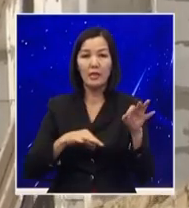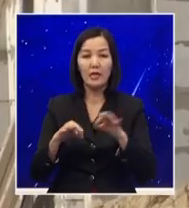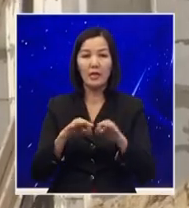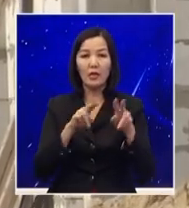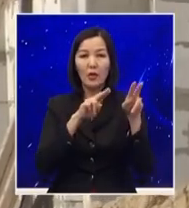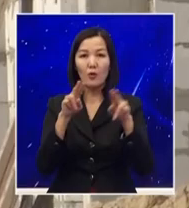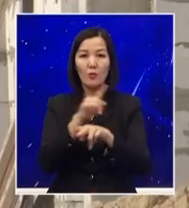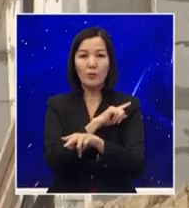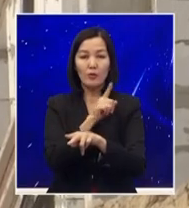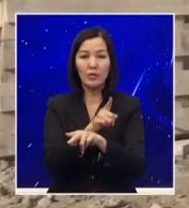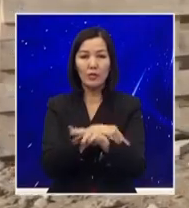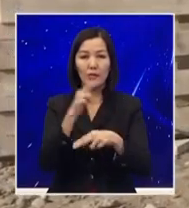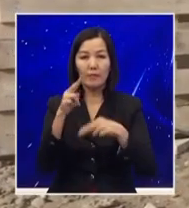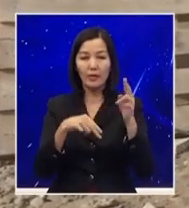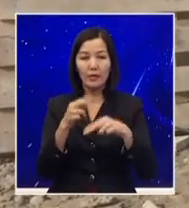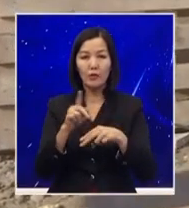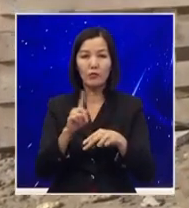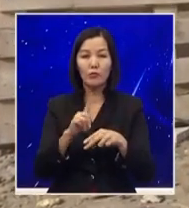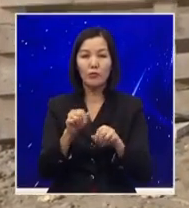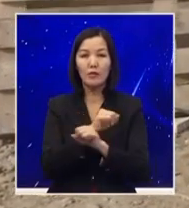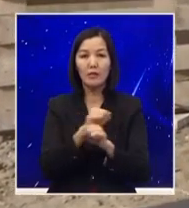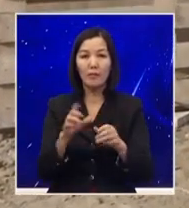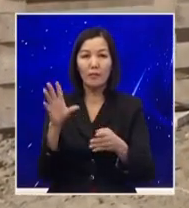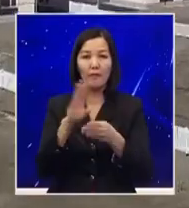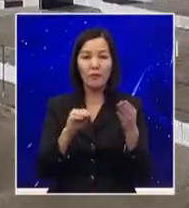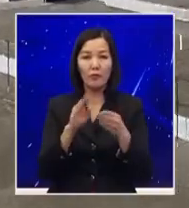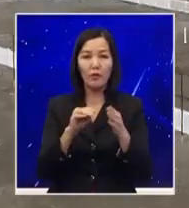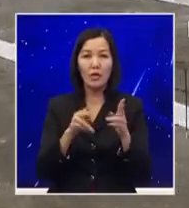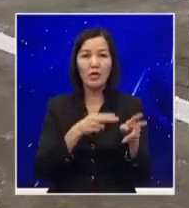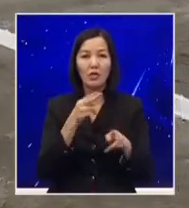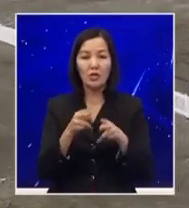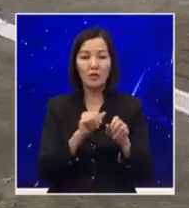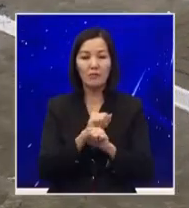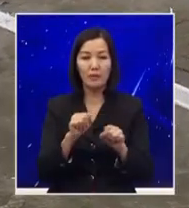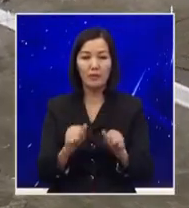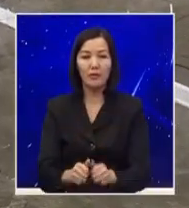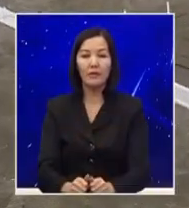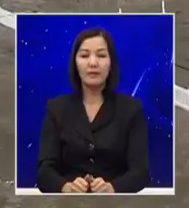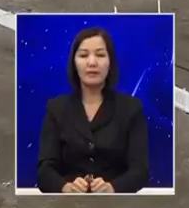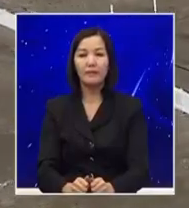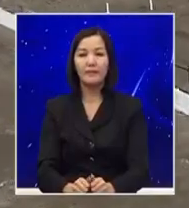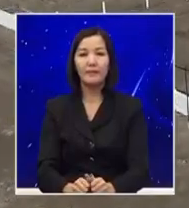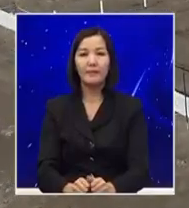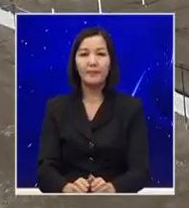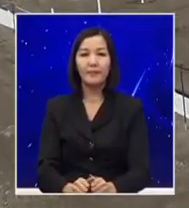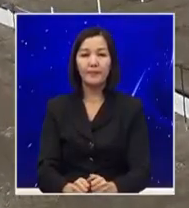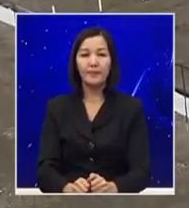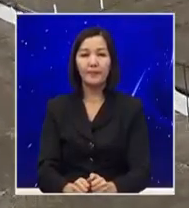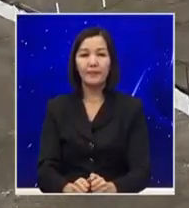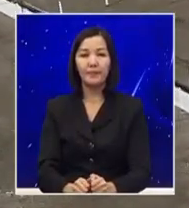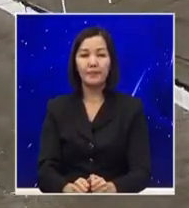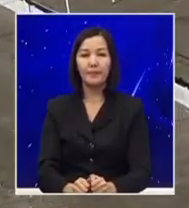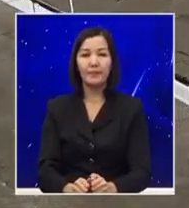контроль за работой подрядных организаций, чтобы не допустить повтора ситуации. Рустам Аралбаев, Надир Хамзин, Асет Дюсенбек, Жасулан